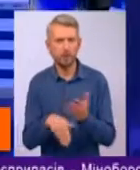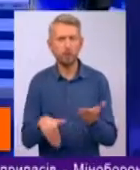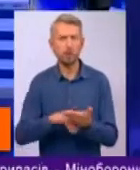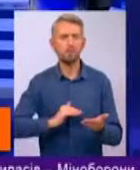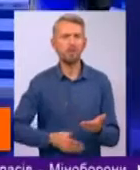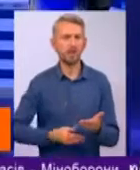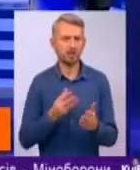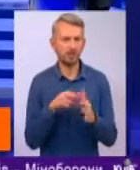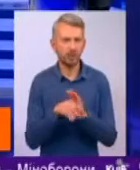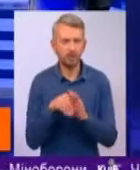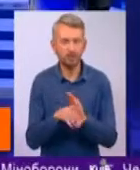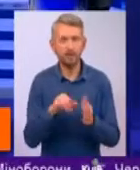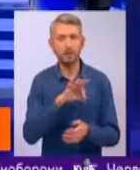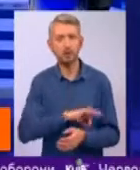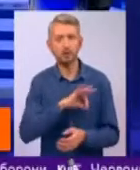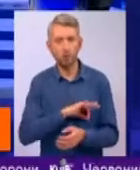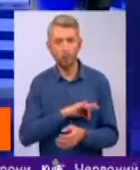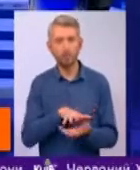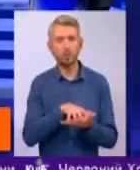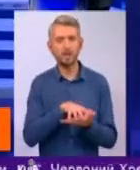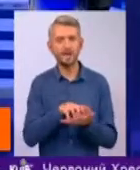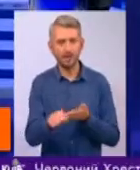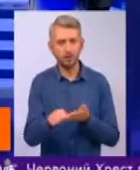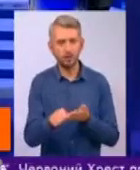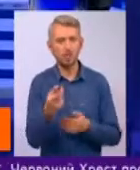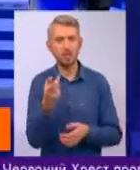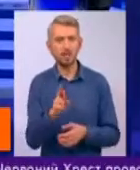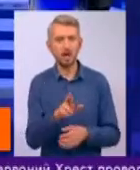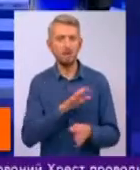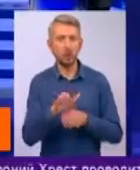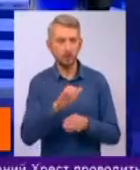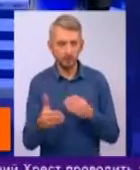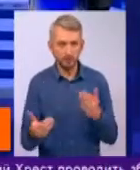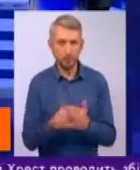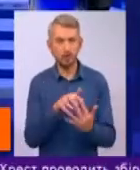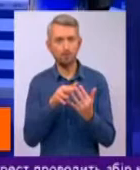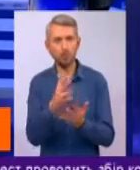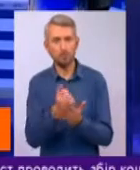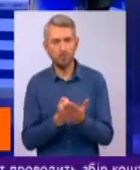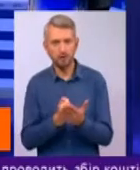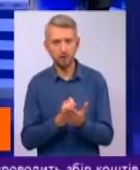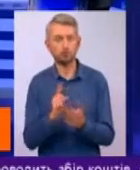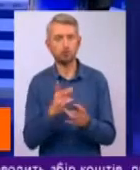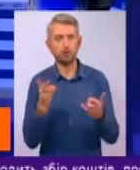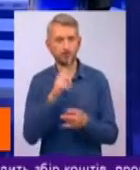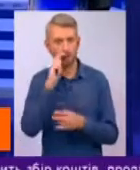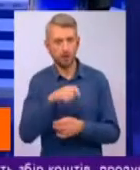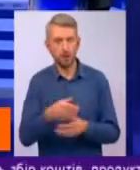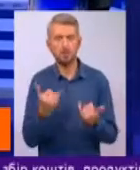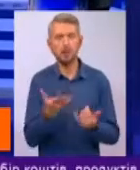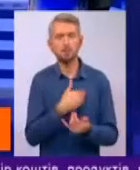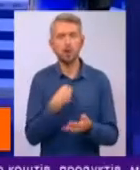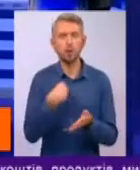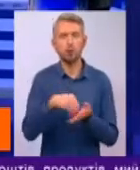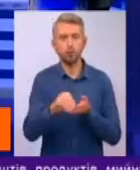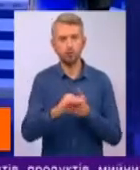приватних інвесторів, і використовувати утилізацію для виробництва нових боєприпасів, які потрібні в Україні? Зараз ми купуємо їх